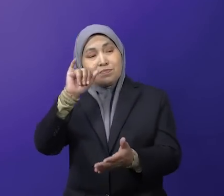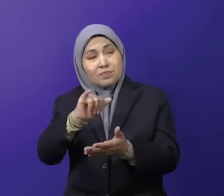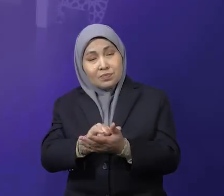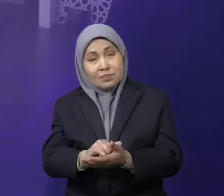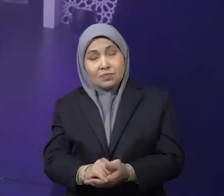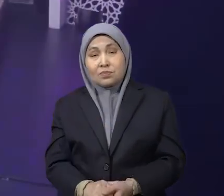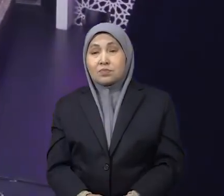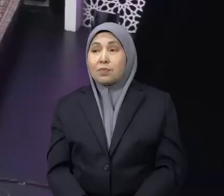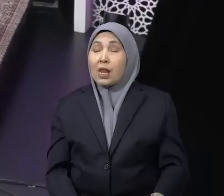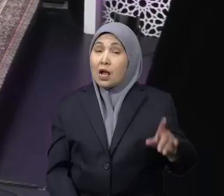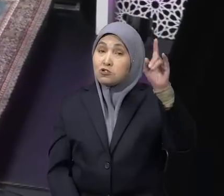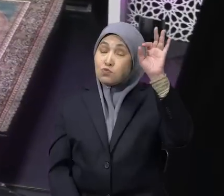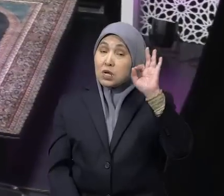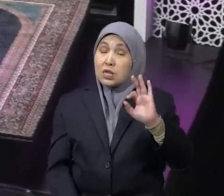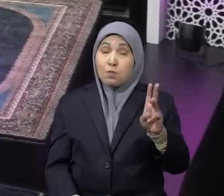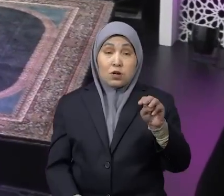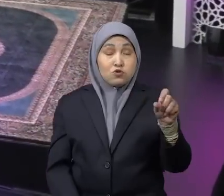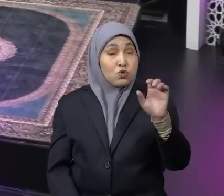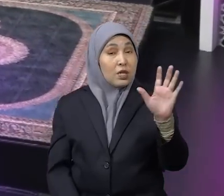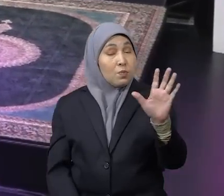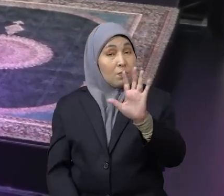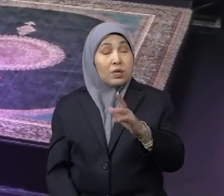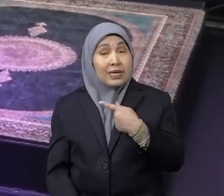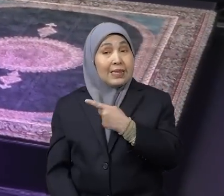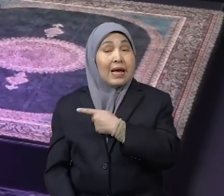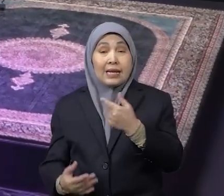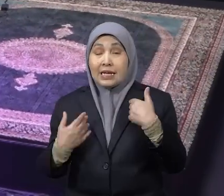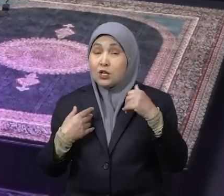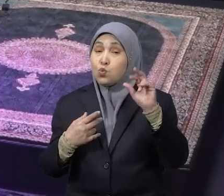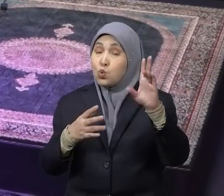العظيم. Subhanallah, dalam muka surat yang ke-55 ni kita ada